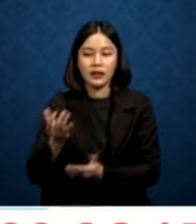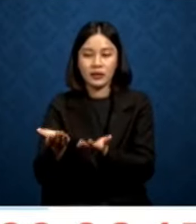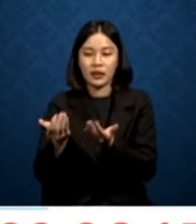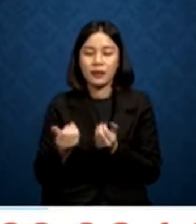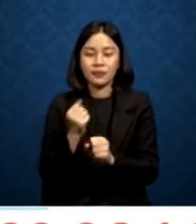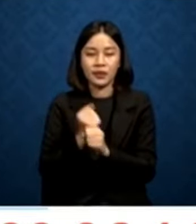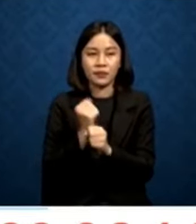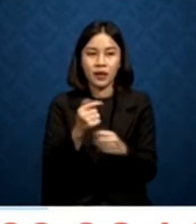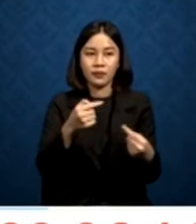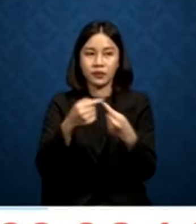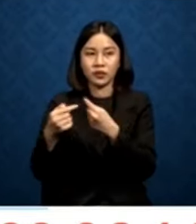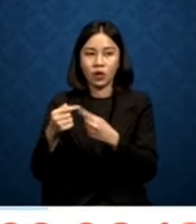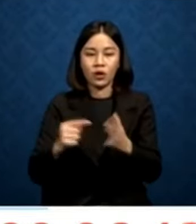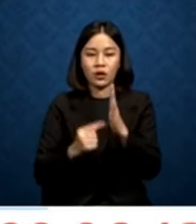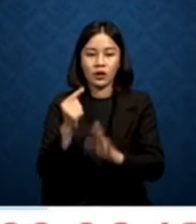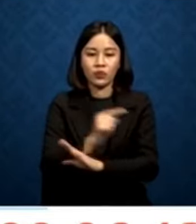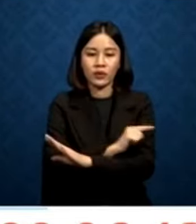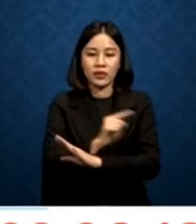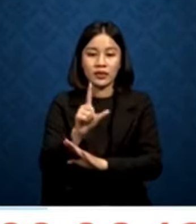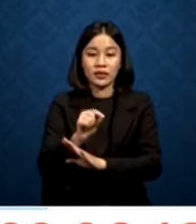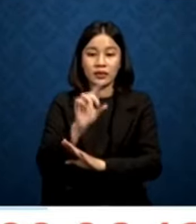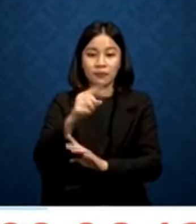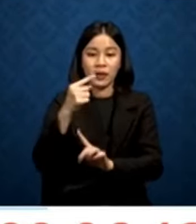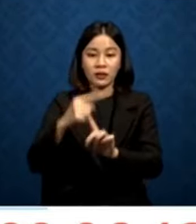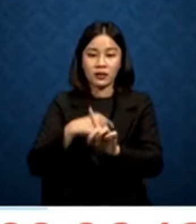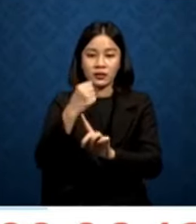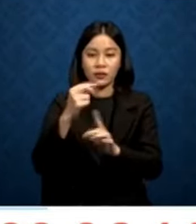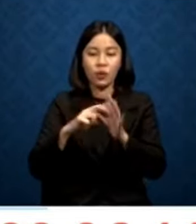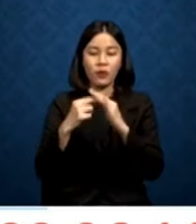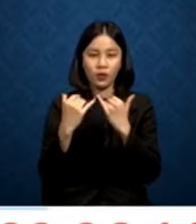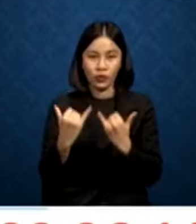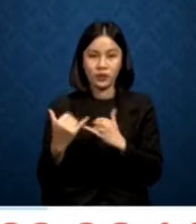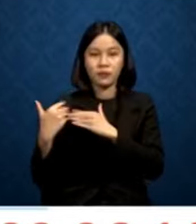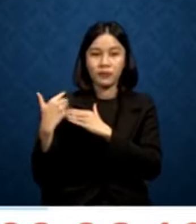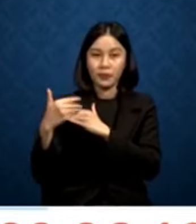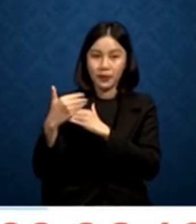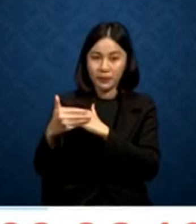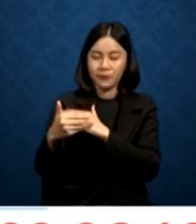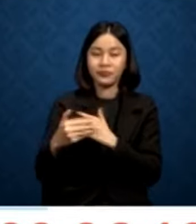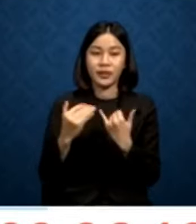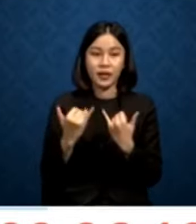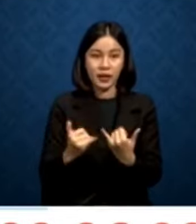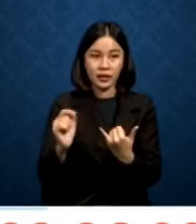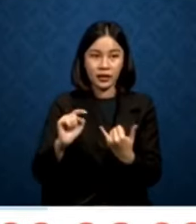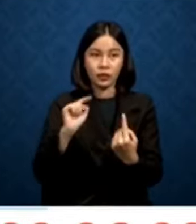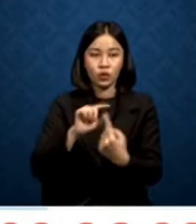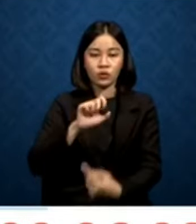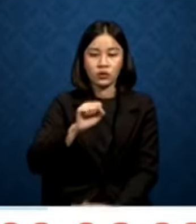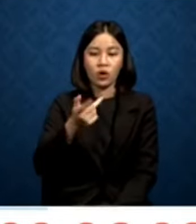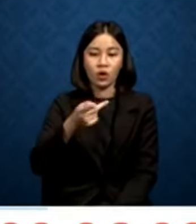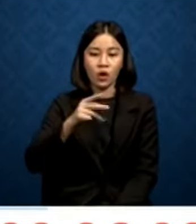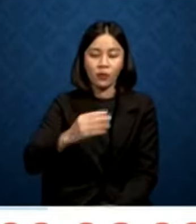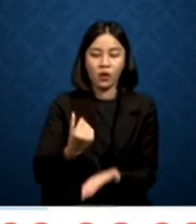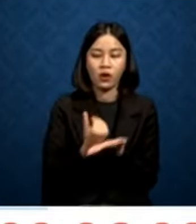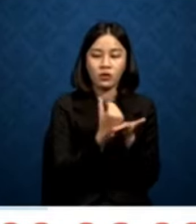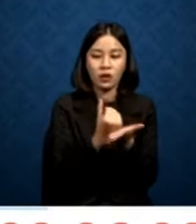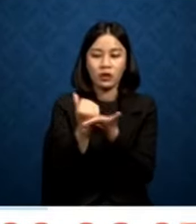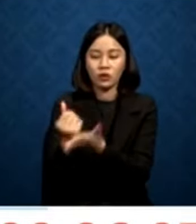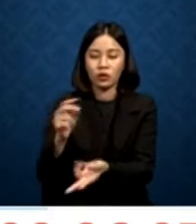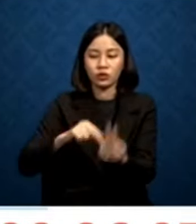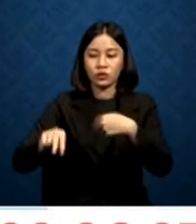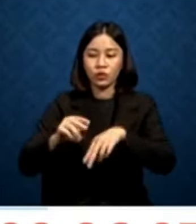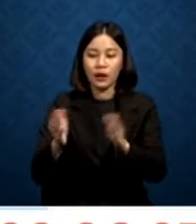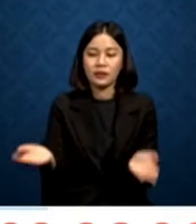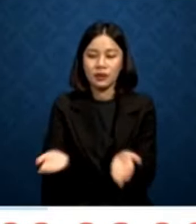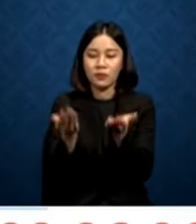การต่อตงแต่วท 28 ตุลาคมก็คอวันนี้เป็ตนไปค่ะนี่ก็คือทางสอค. กจะเข้ช่วยในการสบสนุนข้อ